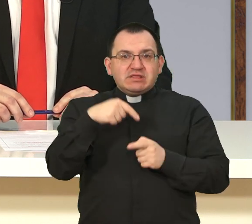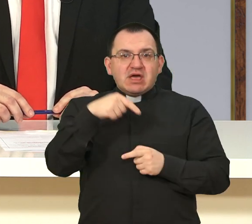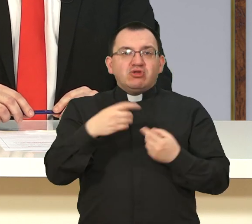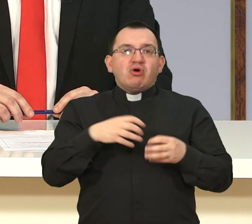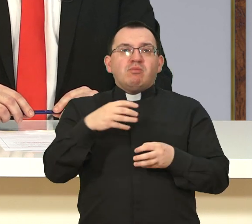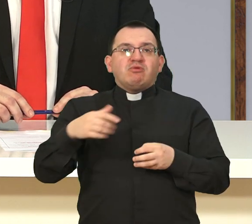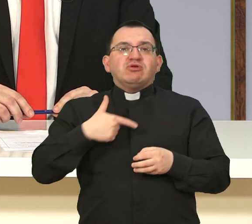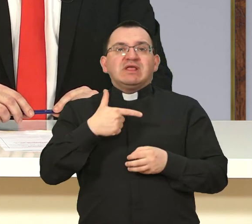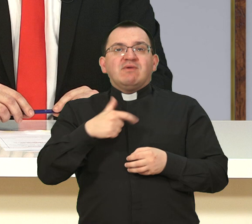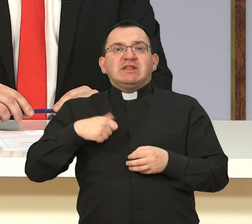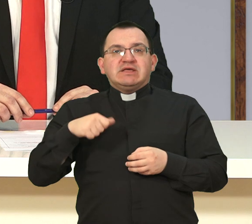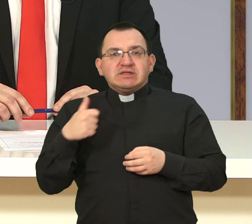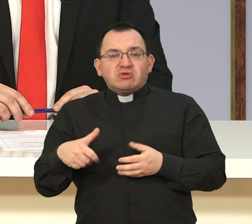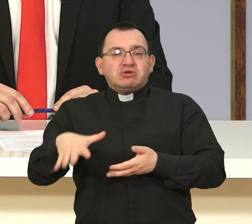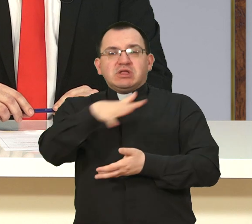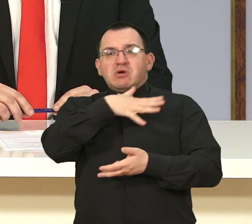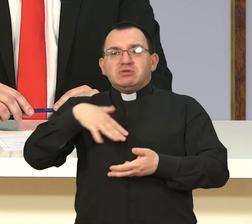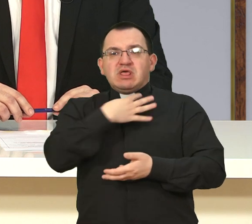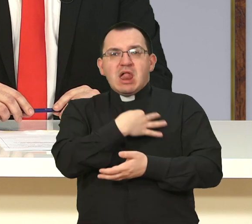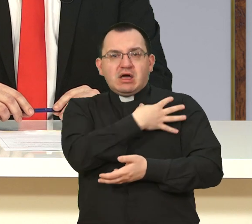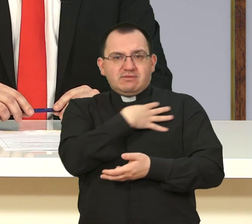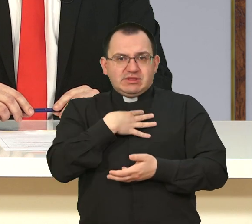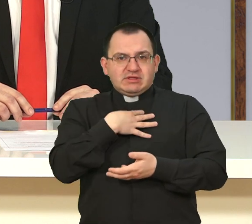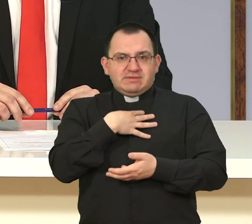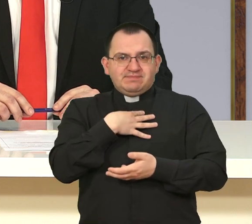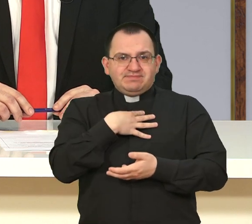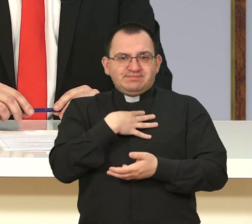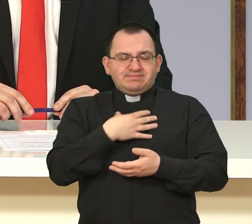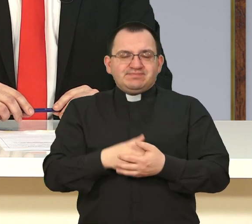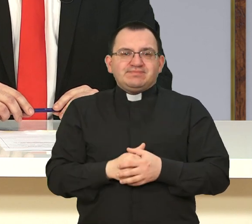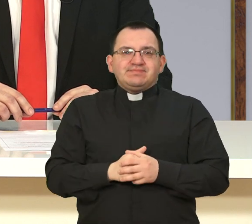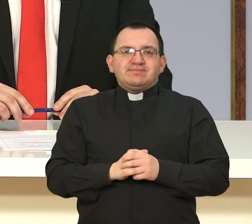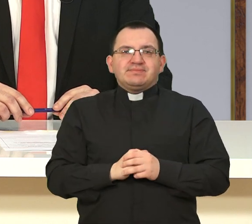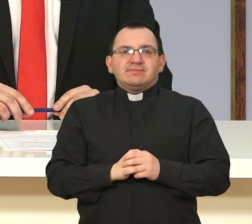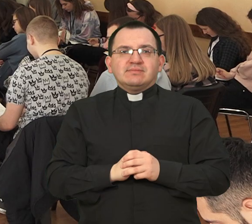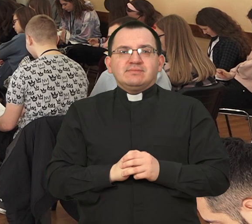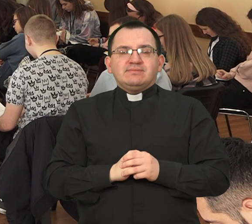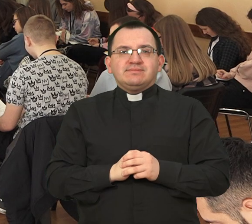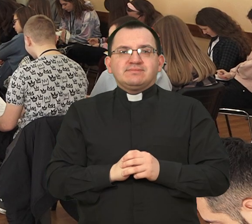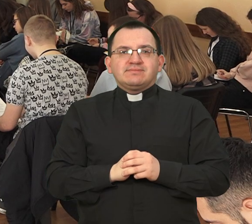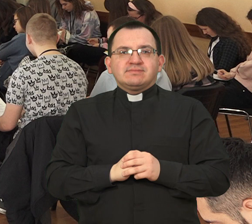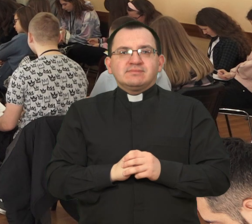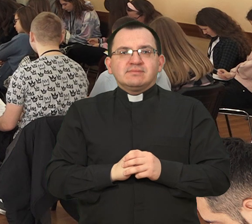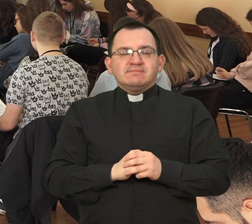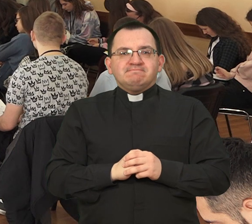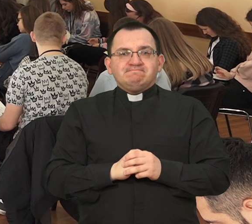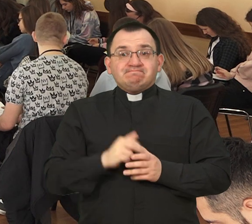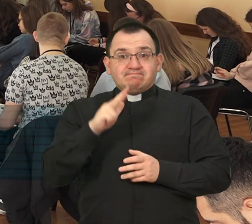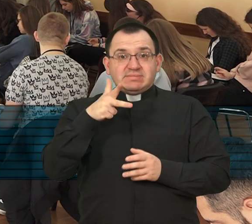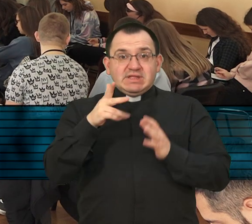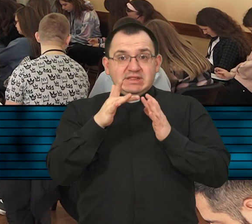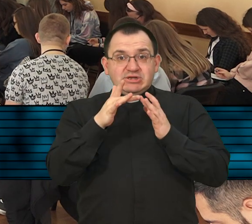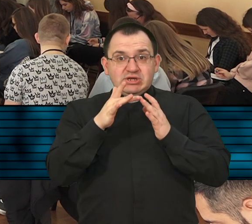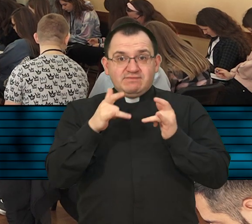20 godina u svim biskupijama naše domovine. Više doznajte u nastavku emisije. Na trećem vikend